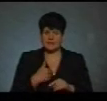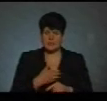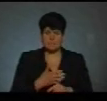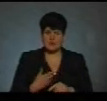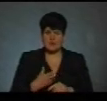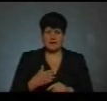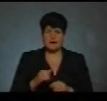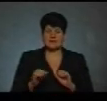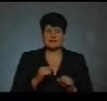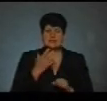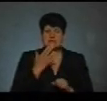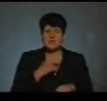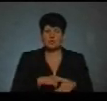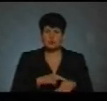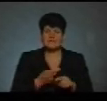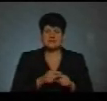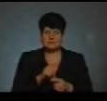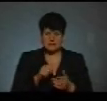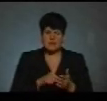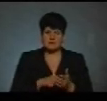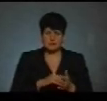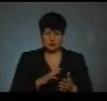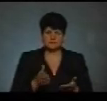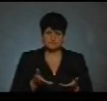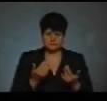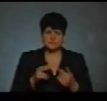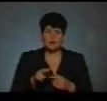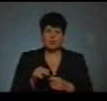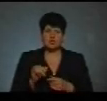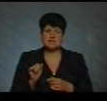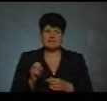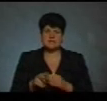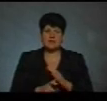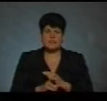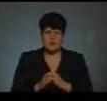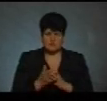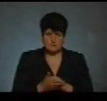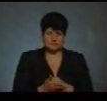керівництво Національної поліції. Це питання піднімалося по Кущаєвській лаврі і по